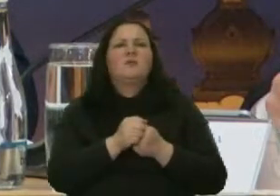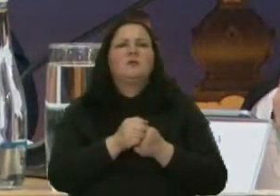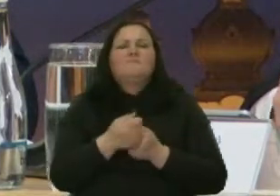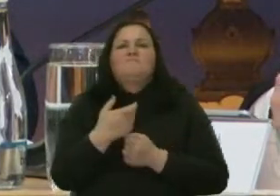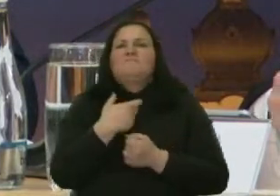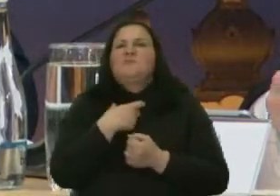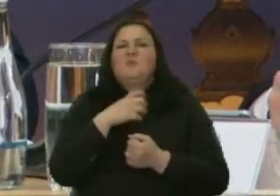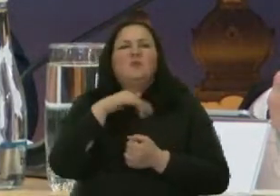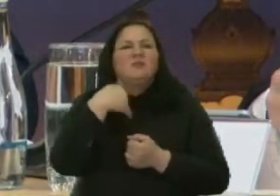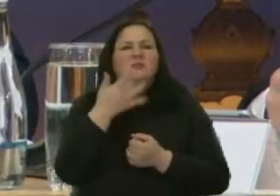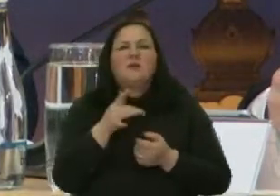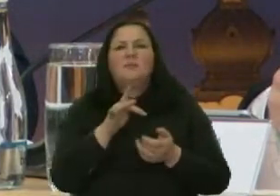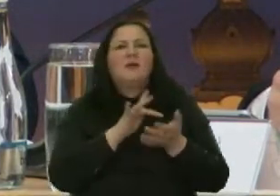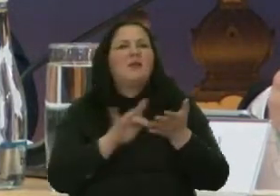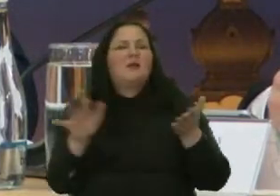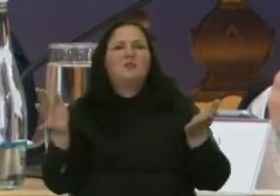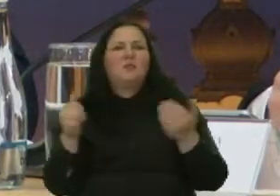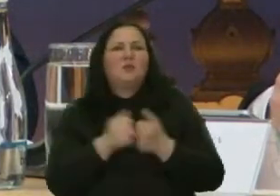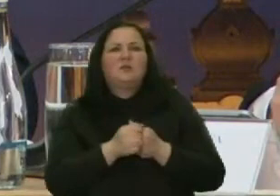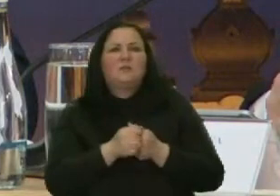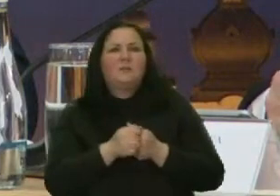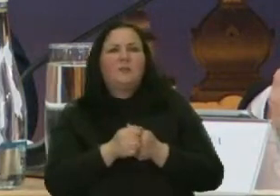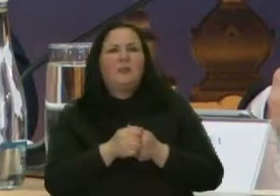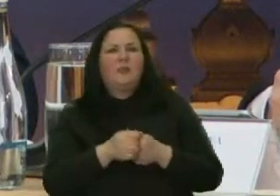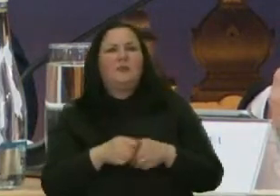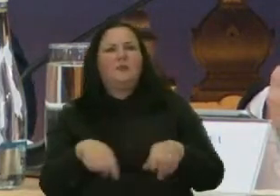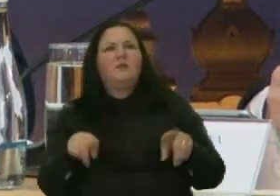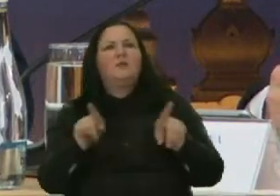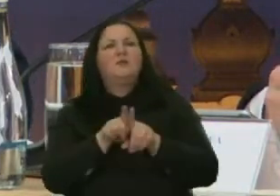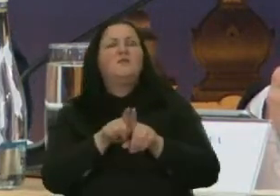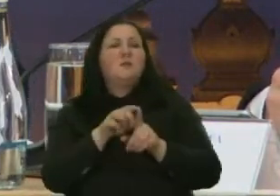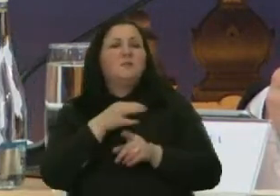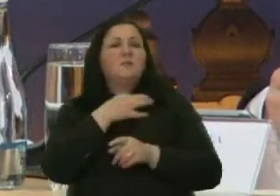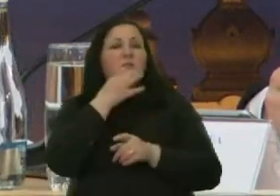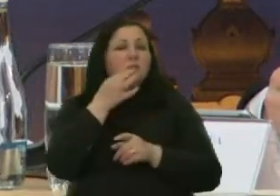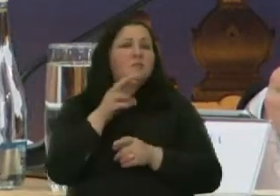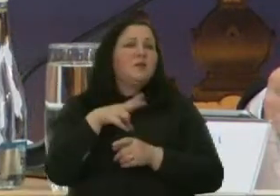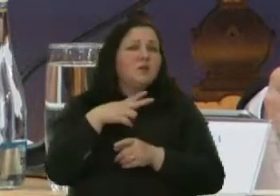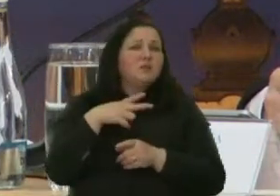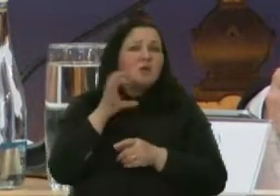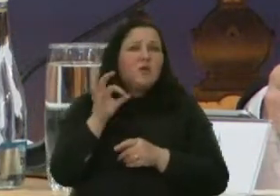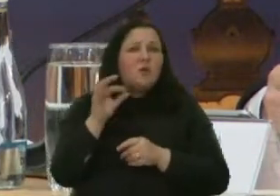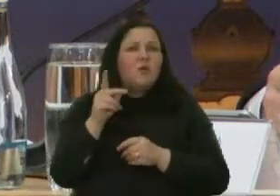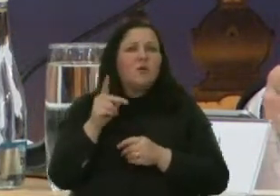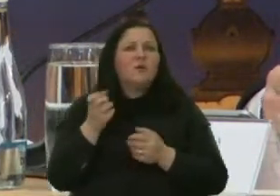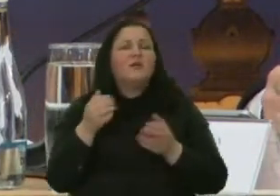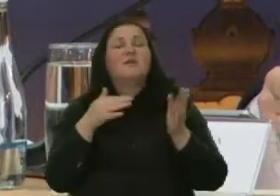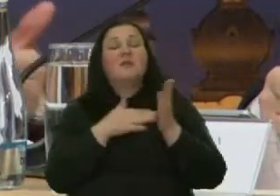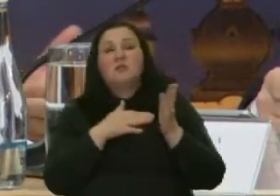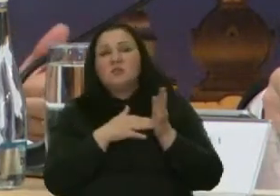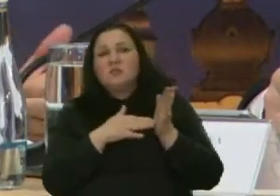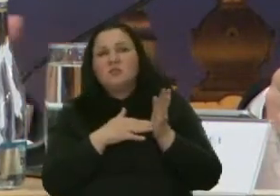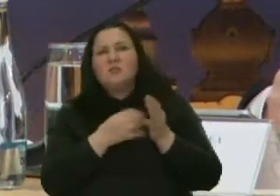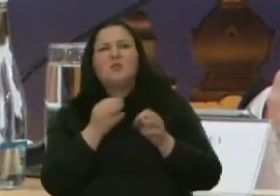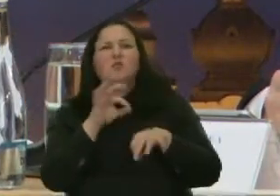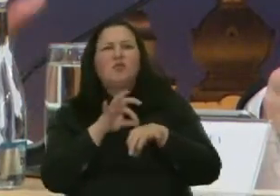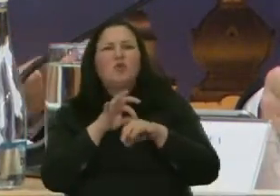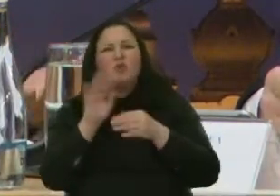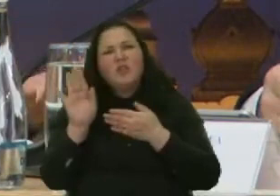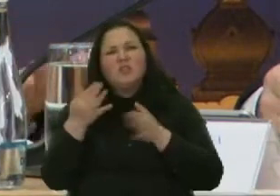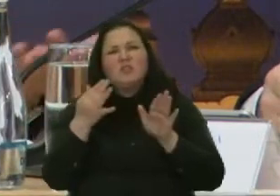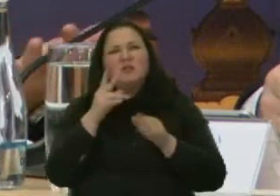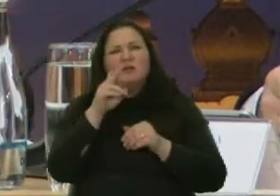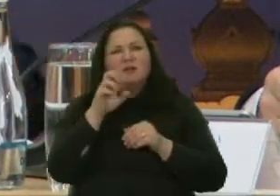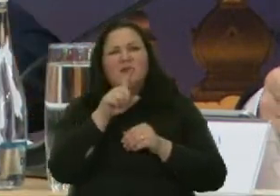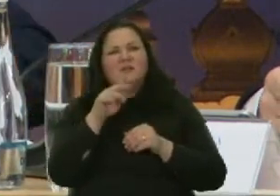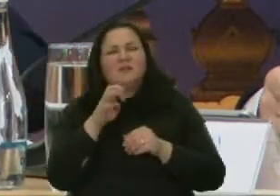facilități pentru a le putea acorda din nou propunerea este generoasă este necesară ca de altfel Și pentru alte categorii dar